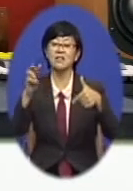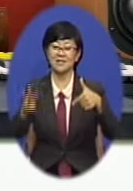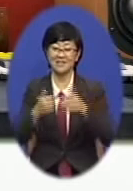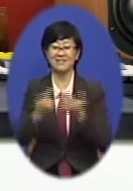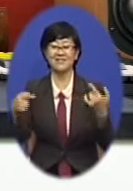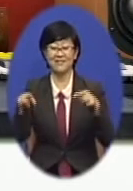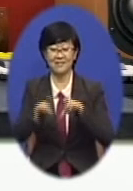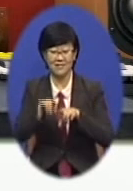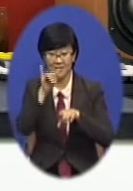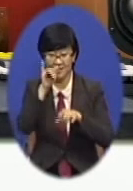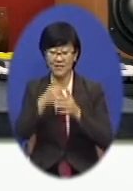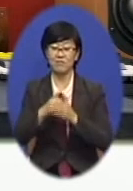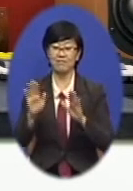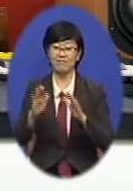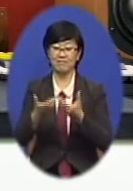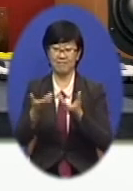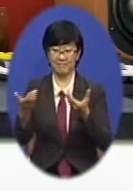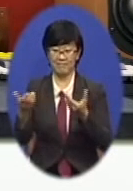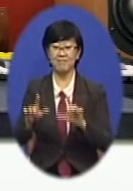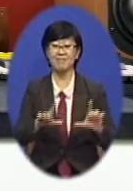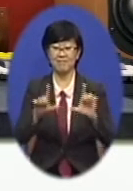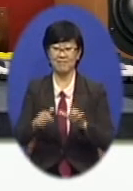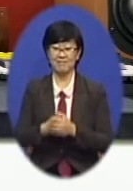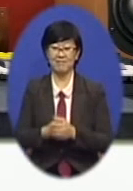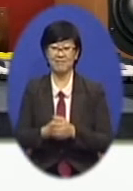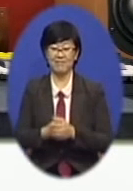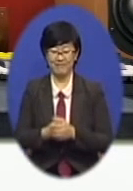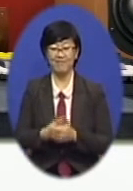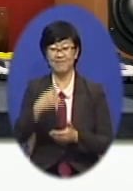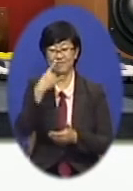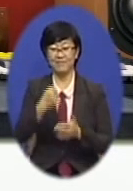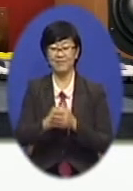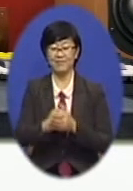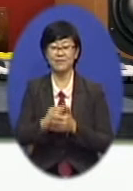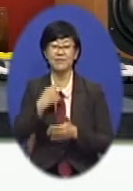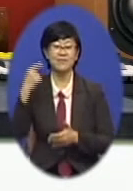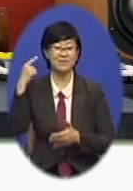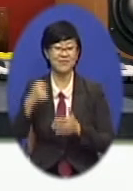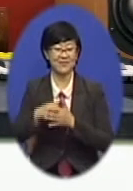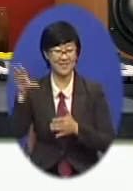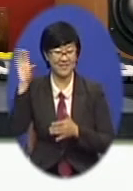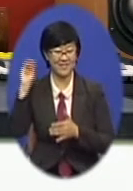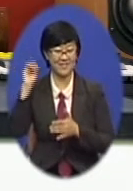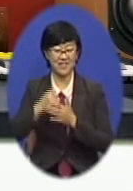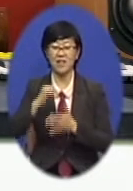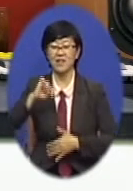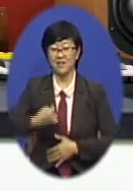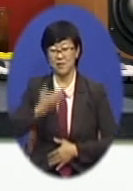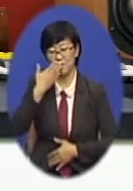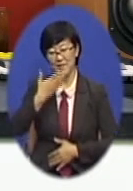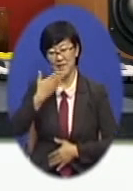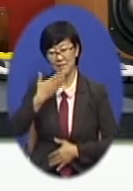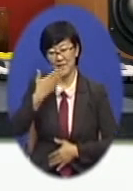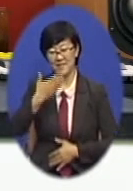인천에 같이 네. 사세요? 아니요, 따로 살아요. 따로 살면 편하지. 네. 우리 어머니 목소리 들어보니까 혼자서도